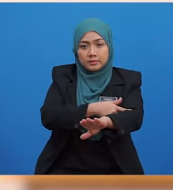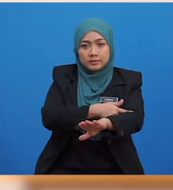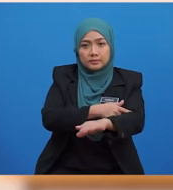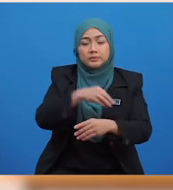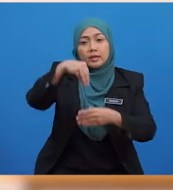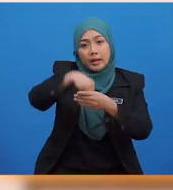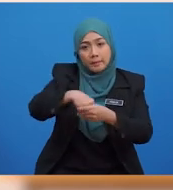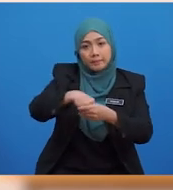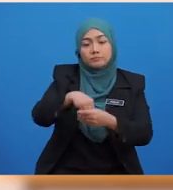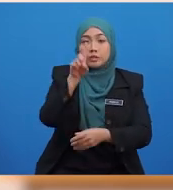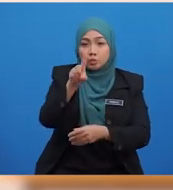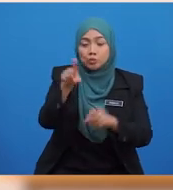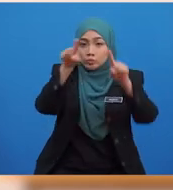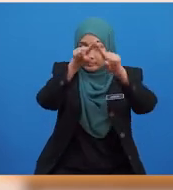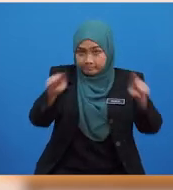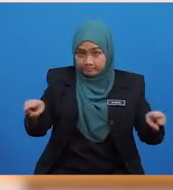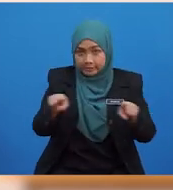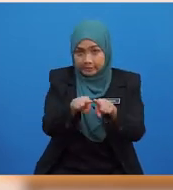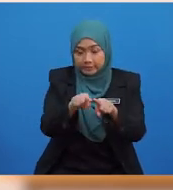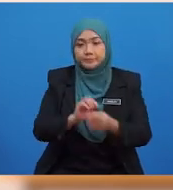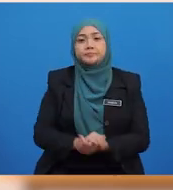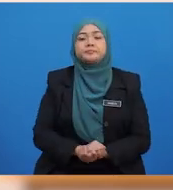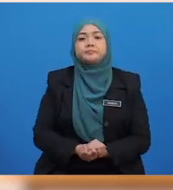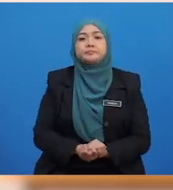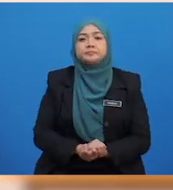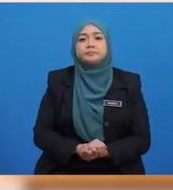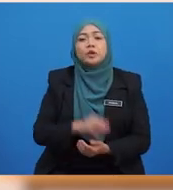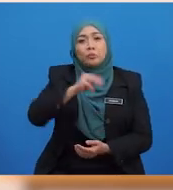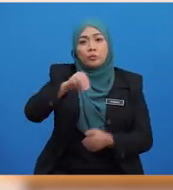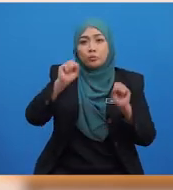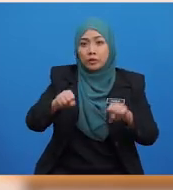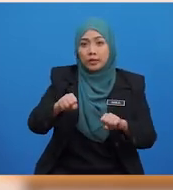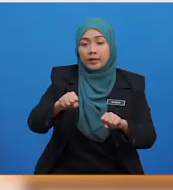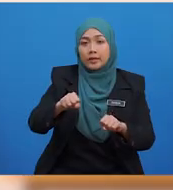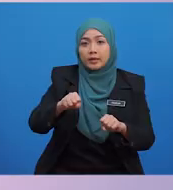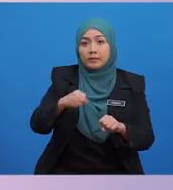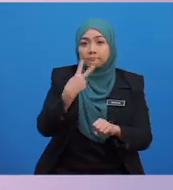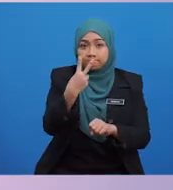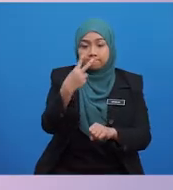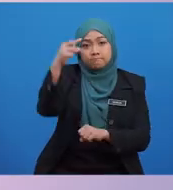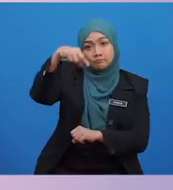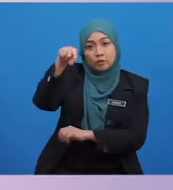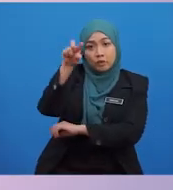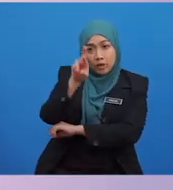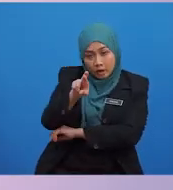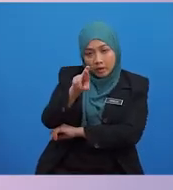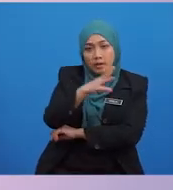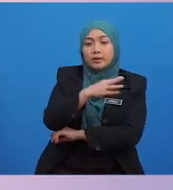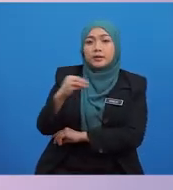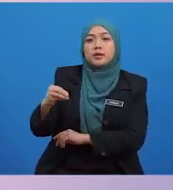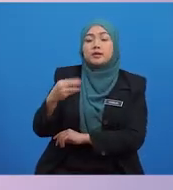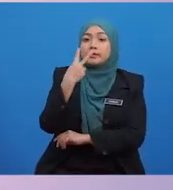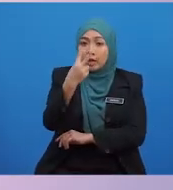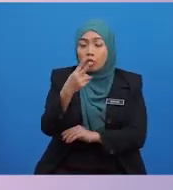segitiga Hai murid-murid boleh juga imbas good you are atau layari pautan dalam buku teks pada